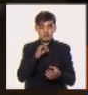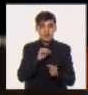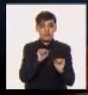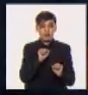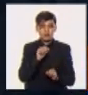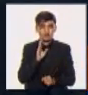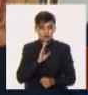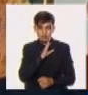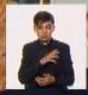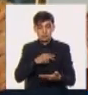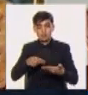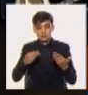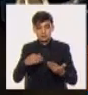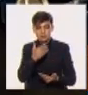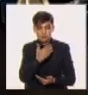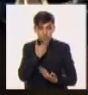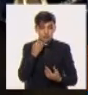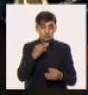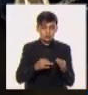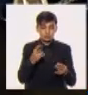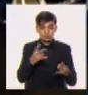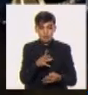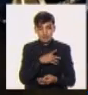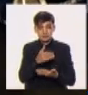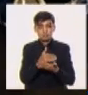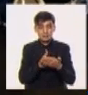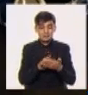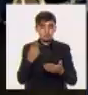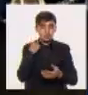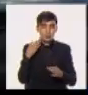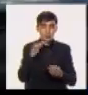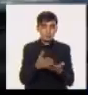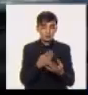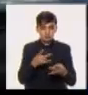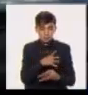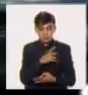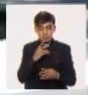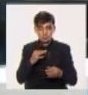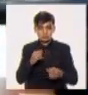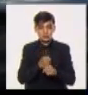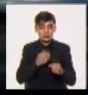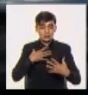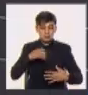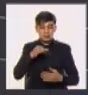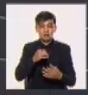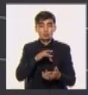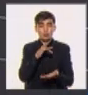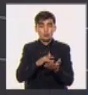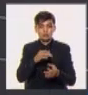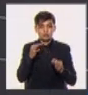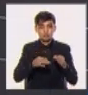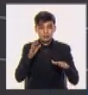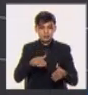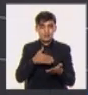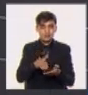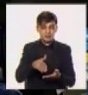подписи ответчика нет в документе, судья должна была исключить ее из списка должников, но этого не сделали. В городском суде, ссылаясь на карантин,